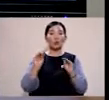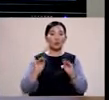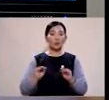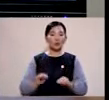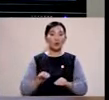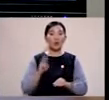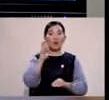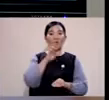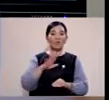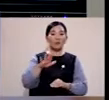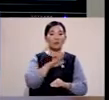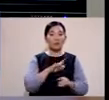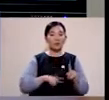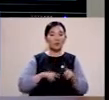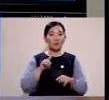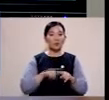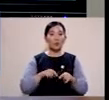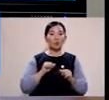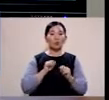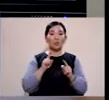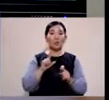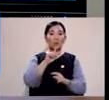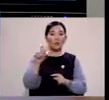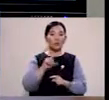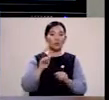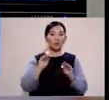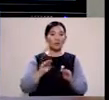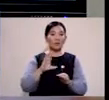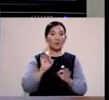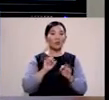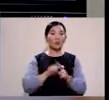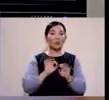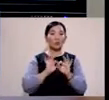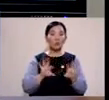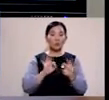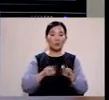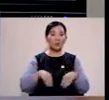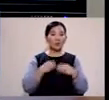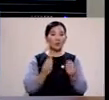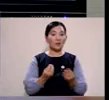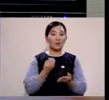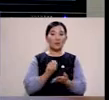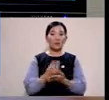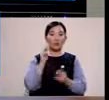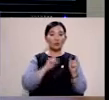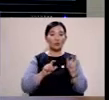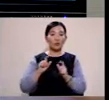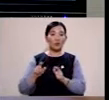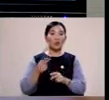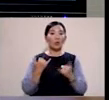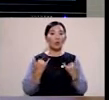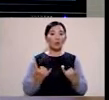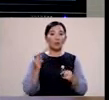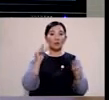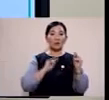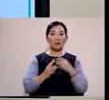haqida mustaqil matn tuzing va so'zlab bering. Qadrli o'quvchilar, mana bugun biz